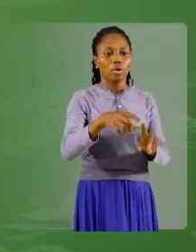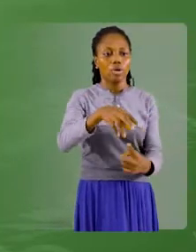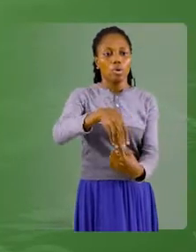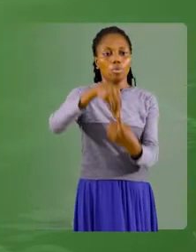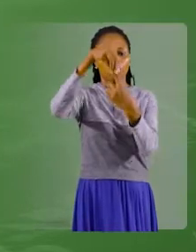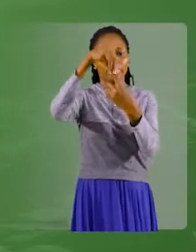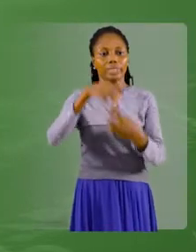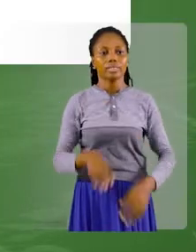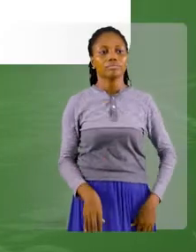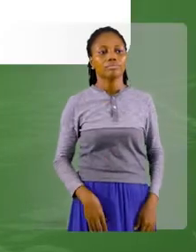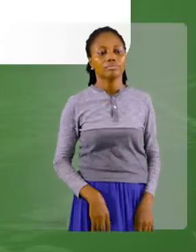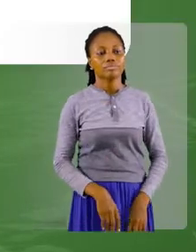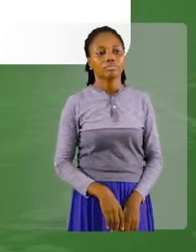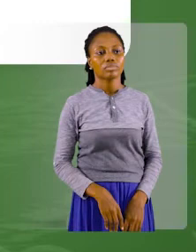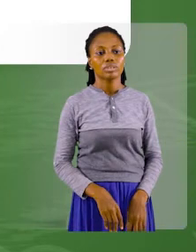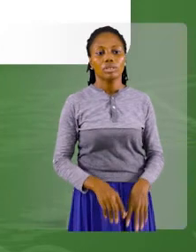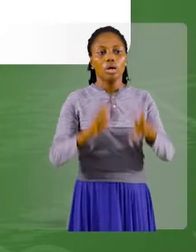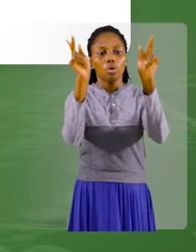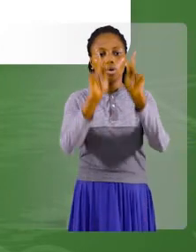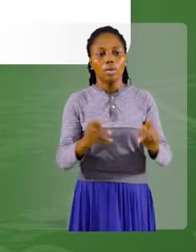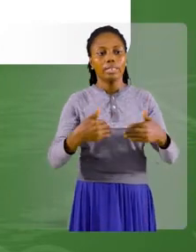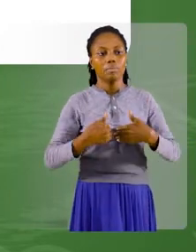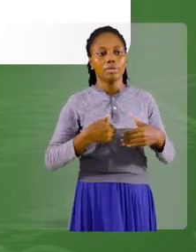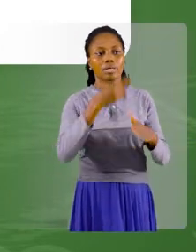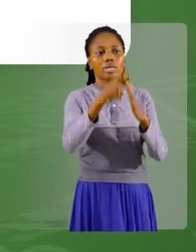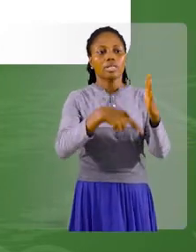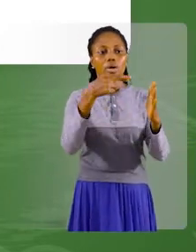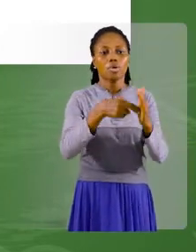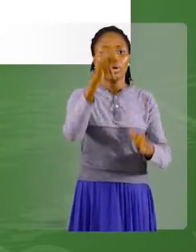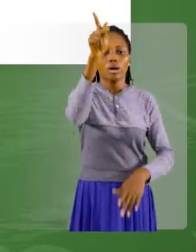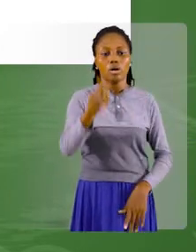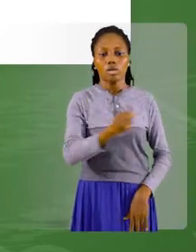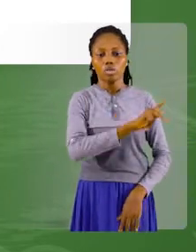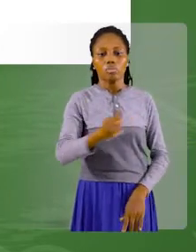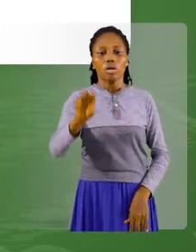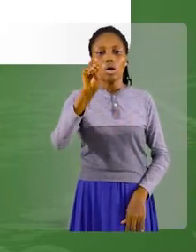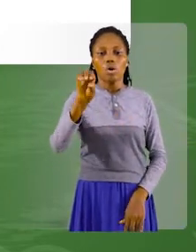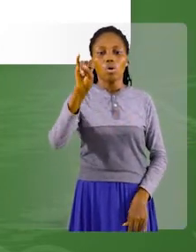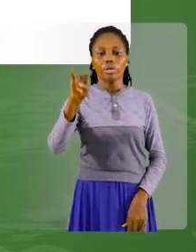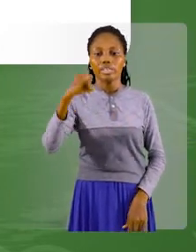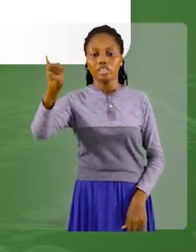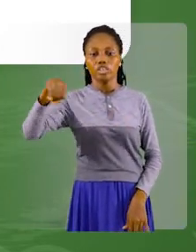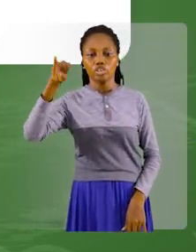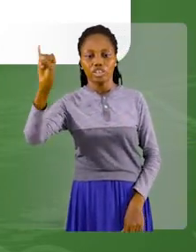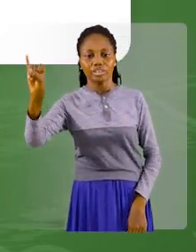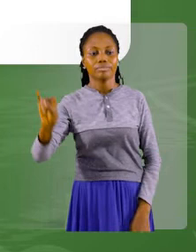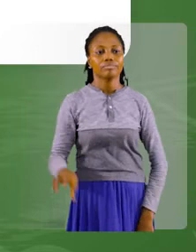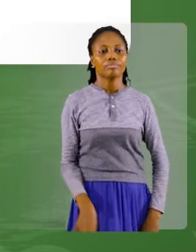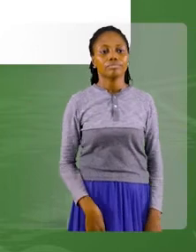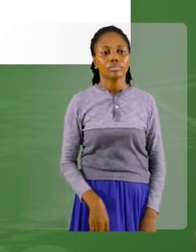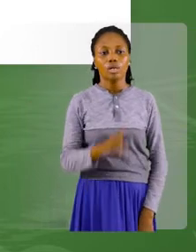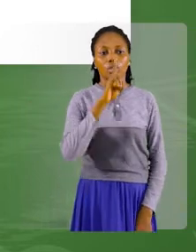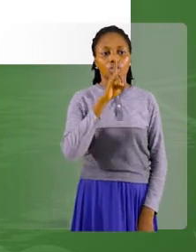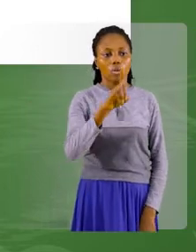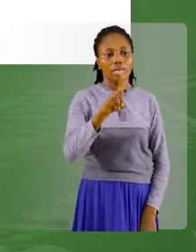Propriété. Le plan est muni d'un repère orthonomé OIJ,